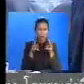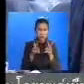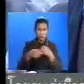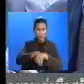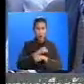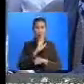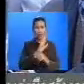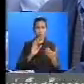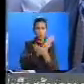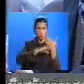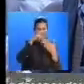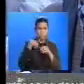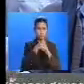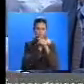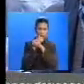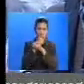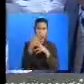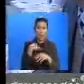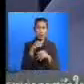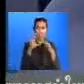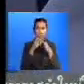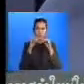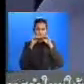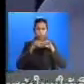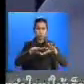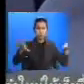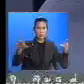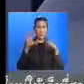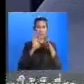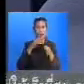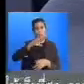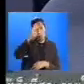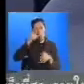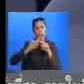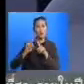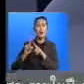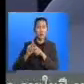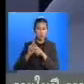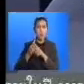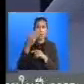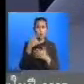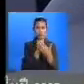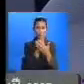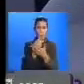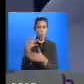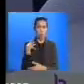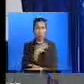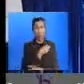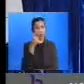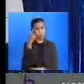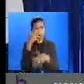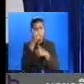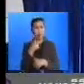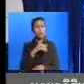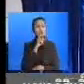ในการป้องกันและรับมือการแพร่ระบาดของโรคไข้หวัดใหญ่สายพันธุ์ใหม่ในไทยโดยผู้แทนต่างประเทศต่างสนใจสอบถามถึง